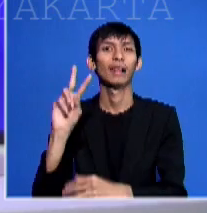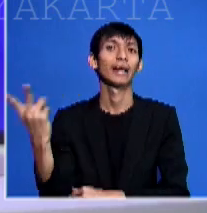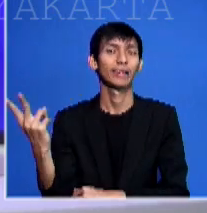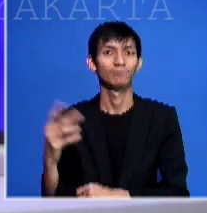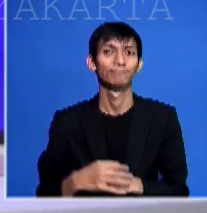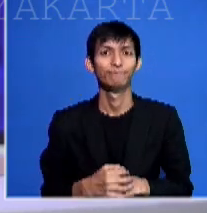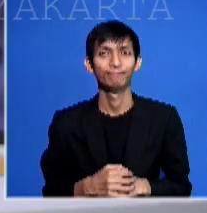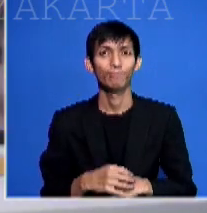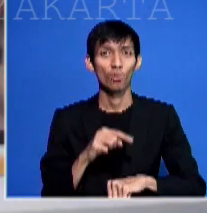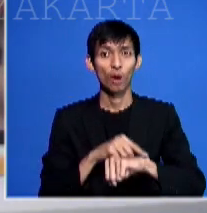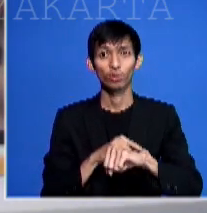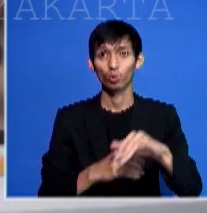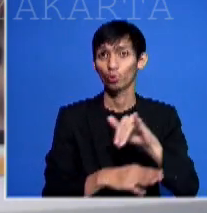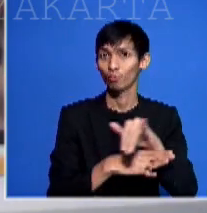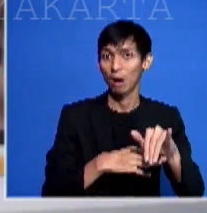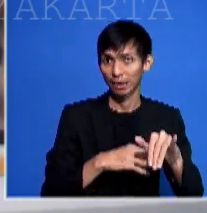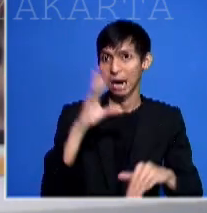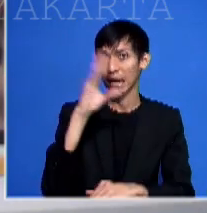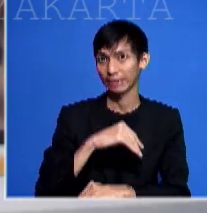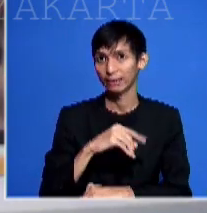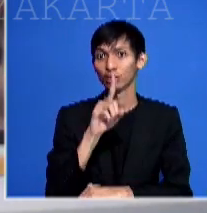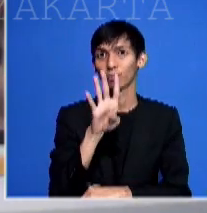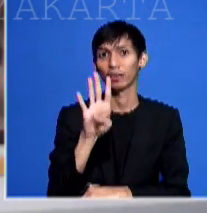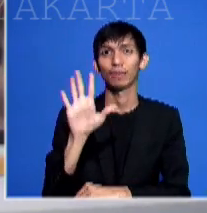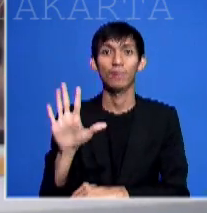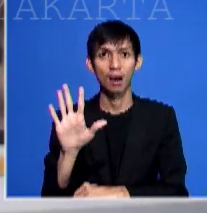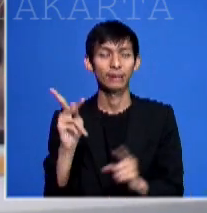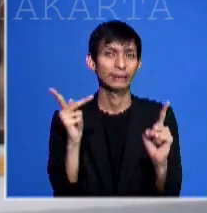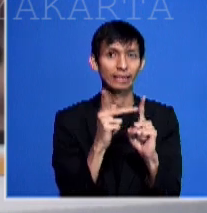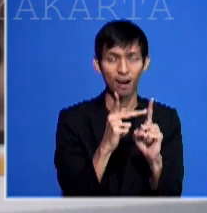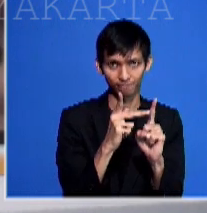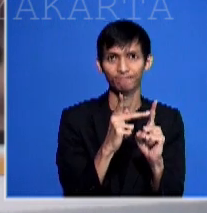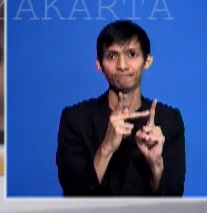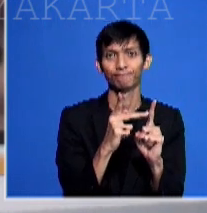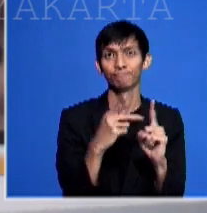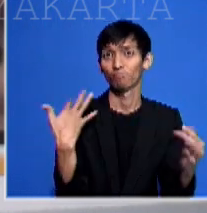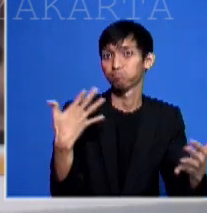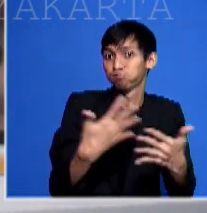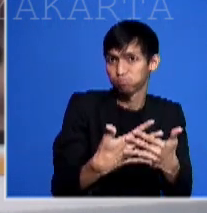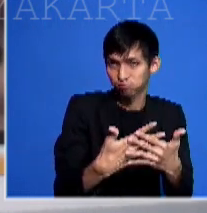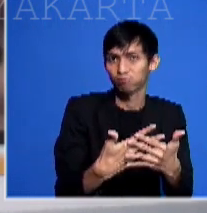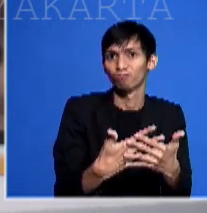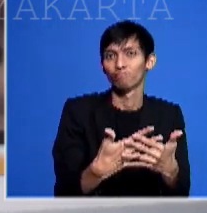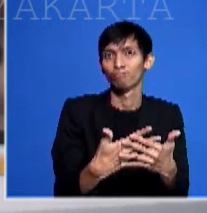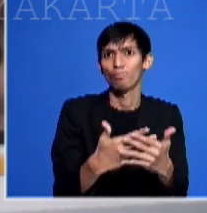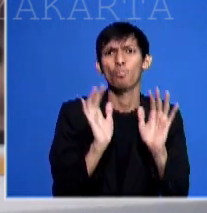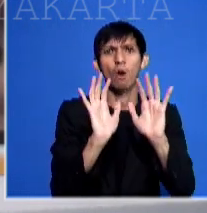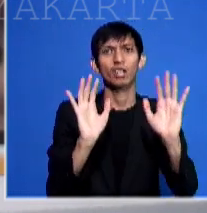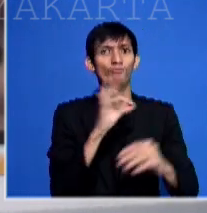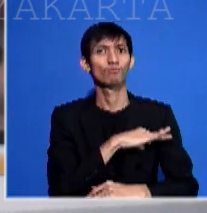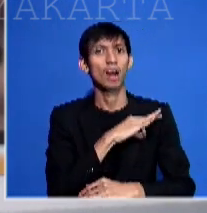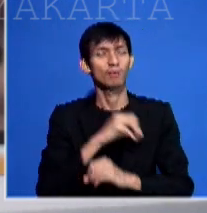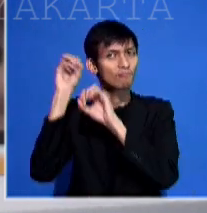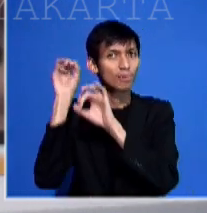momen hari raya Idul Adha 1445 Hijriah yang Segera tiba diharapkan menuai banyak keuntungan dan keberkahan